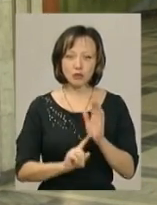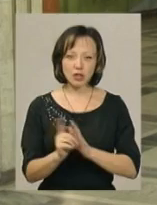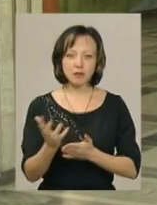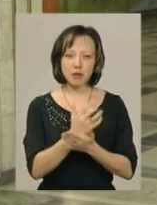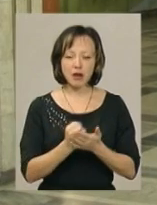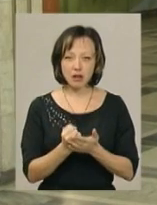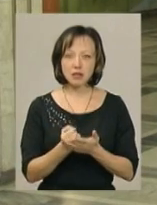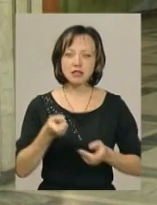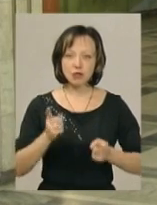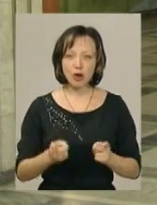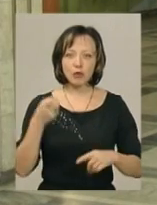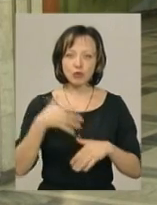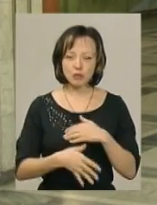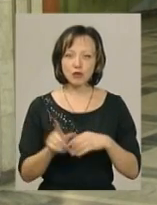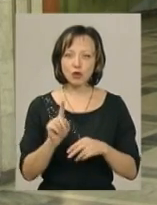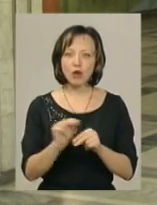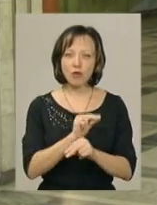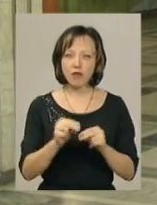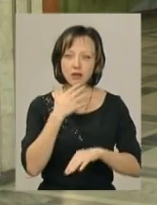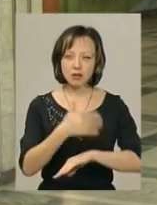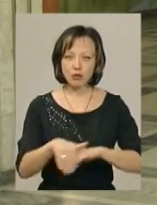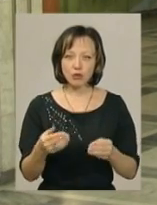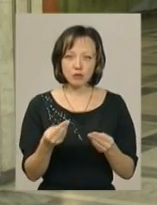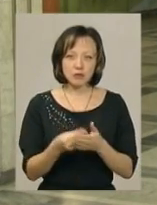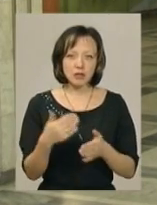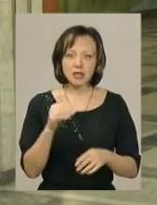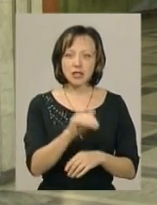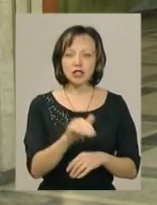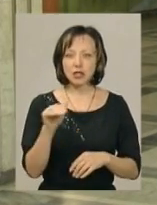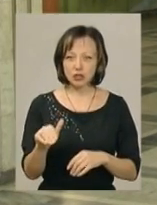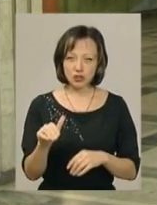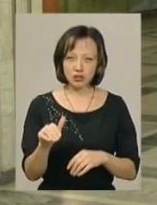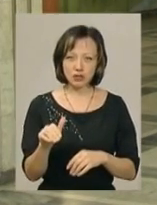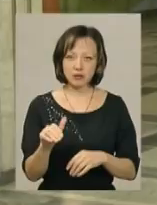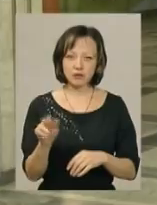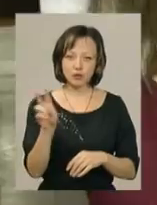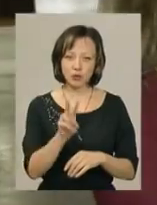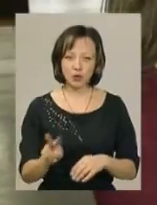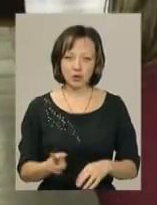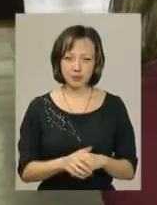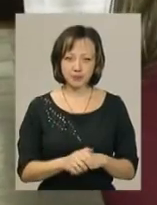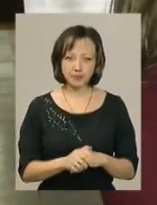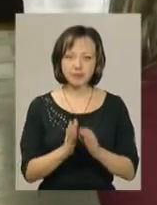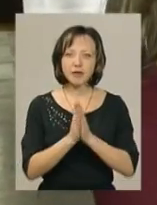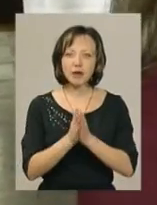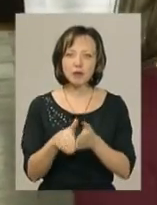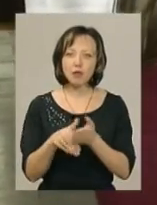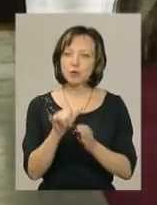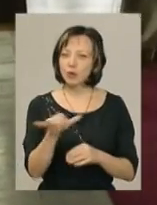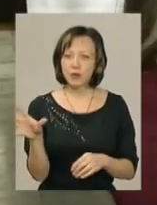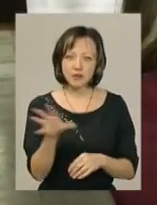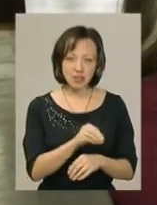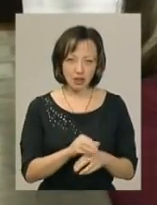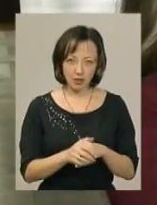збирати, адже, звичайно, розуміємо, що лікування за кордоном коштує тисячі, тисячі доларів. Прошу допомоги у всіх,